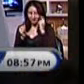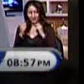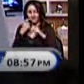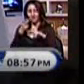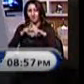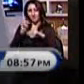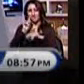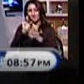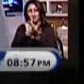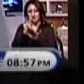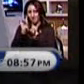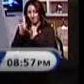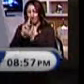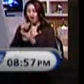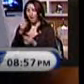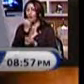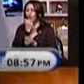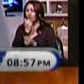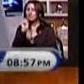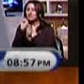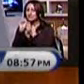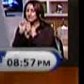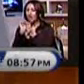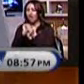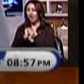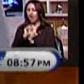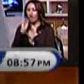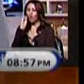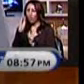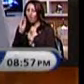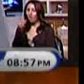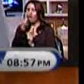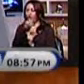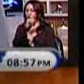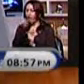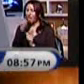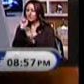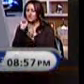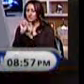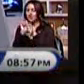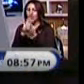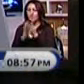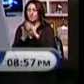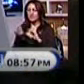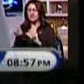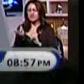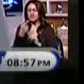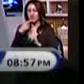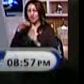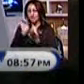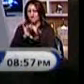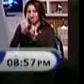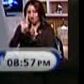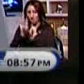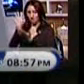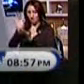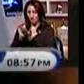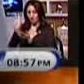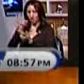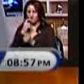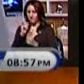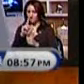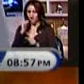جدا. فالحقيقة أنه يعني هذه المذبحة يجب أن تقف. طبعا هي جزء من المأساة اللي احنا عايشينها،